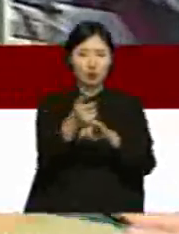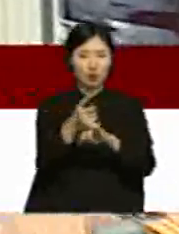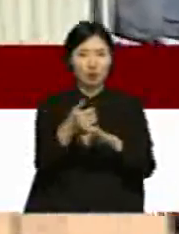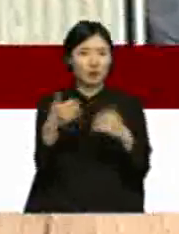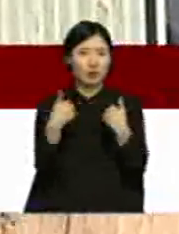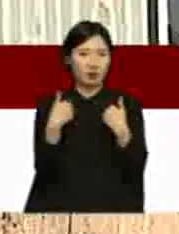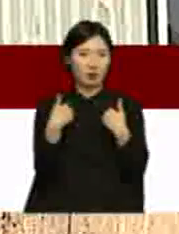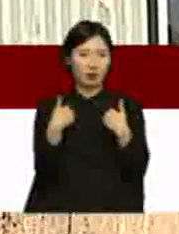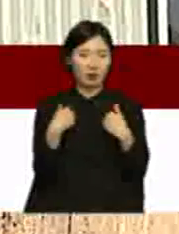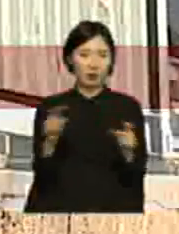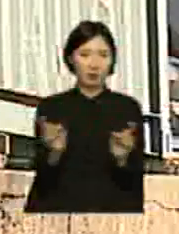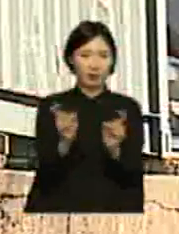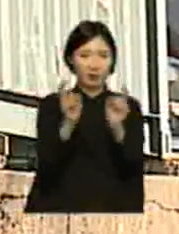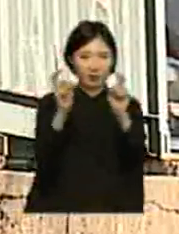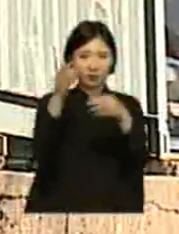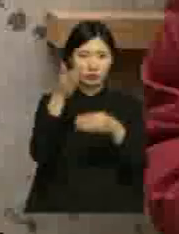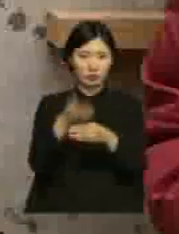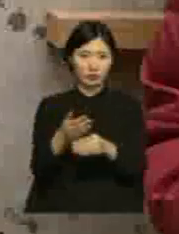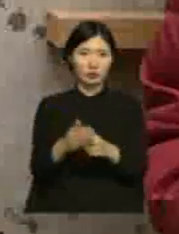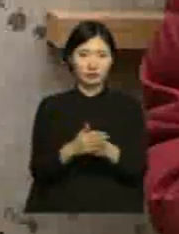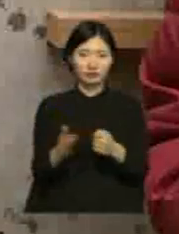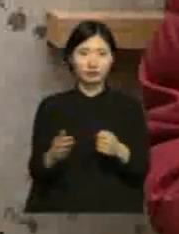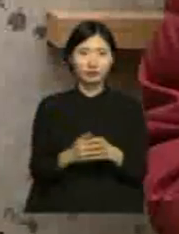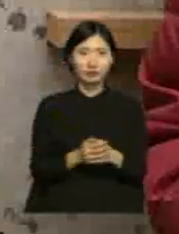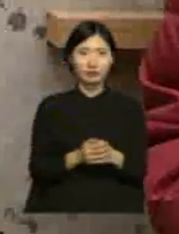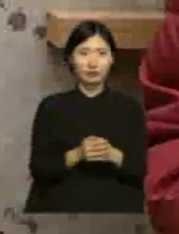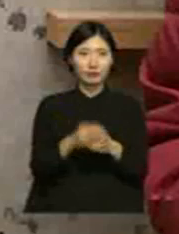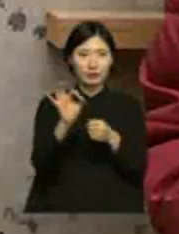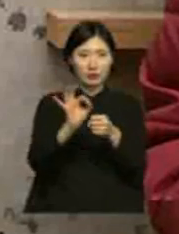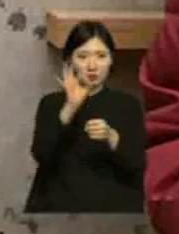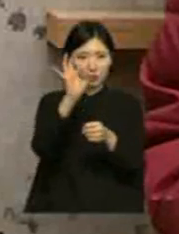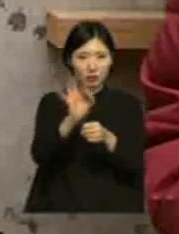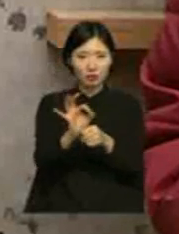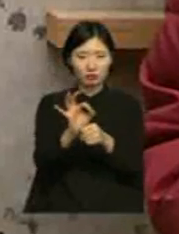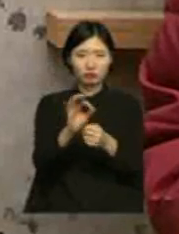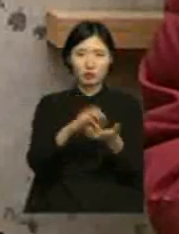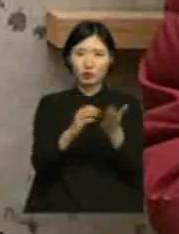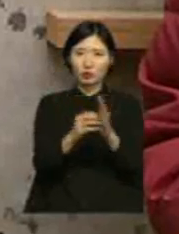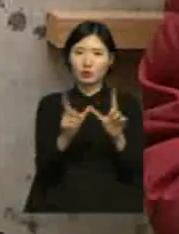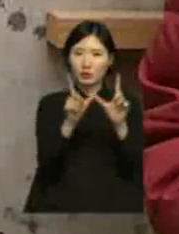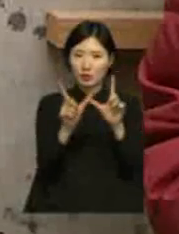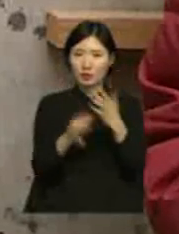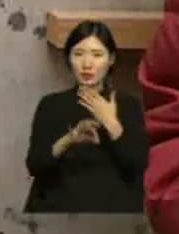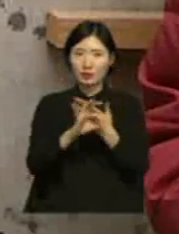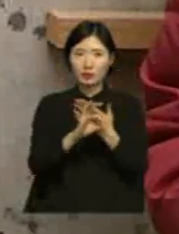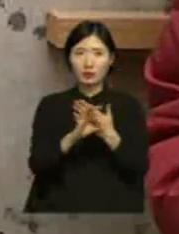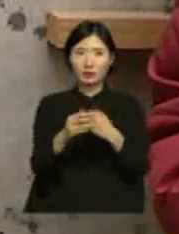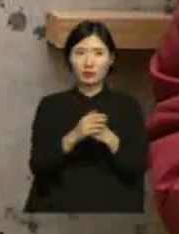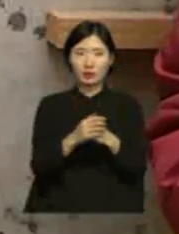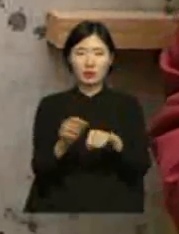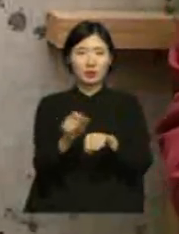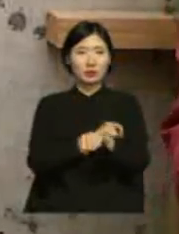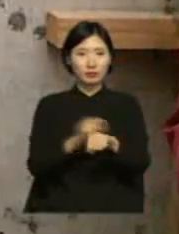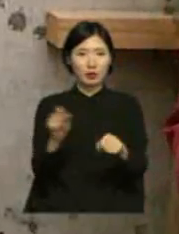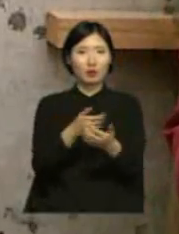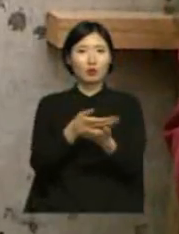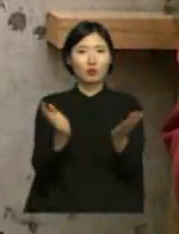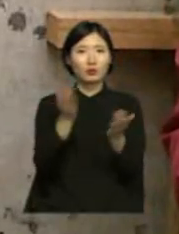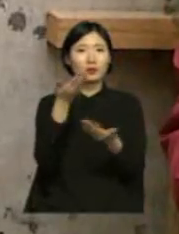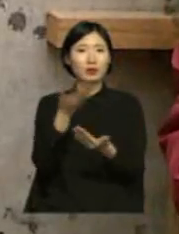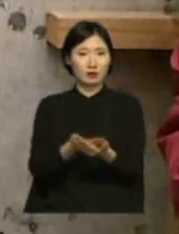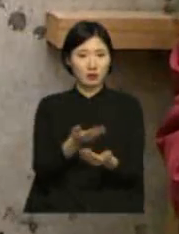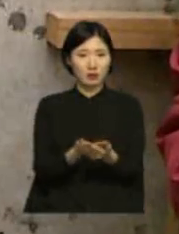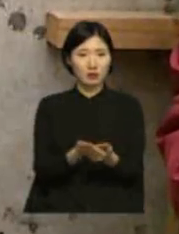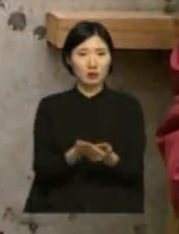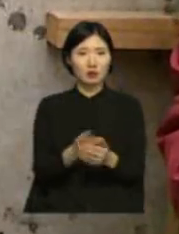한다며 맞서고 있기 때문입니다 10년 정도 산 3한테 점두 그 특별 공부를 해 달라